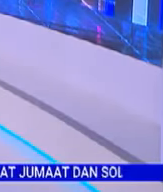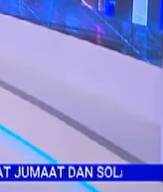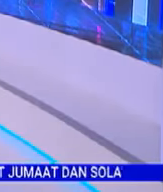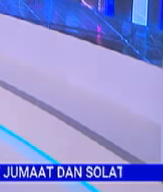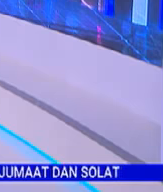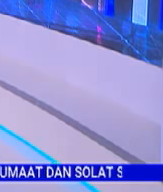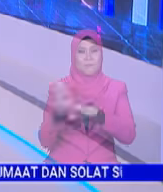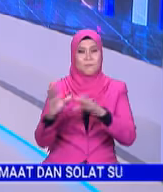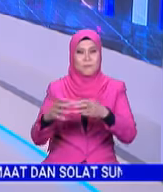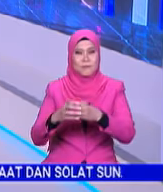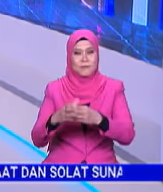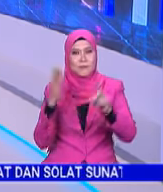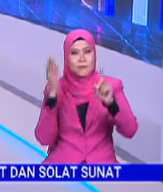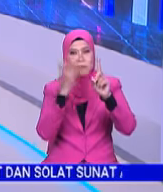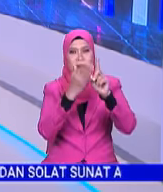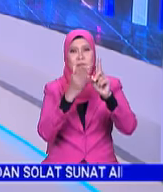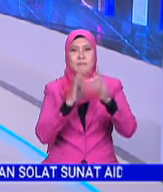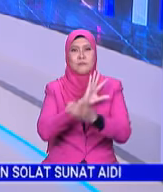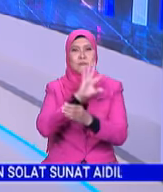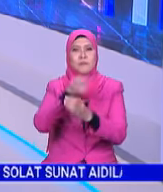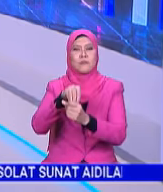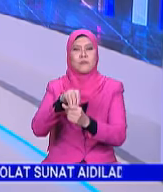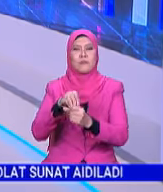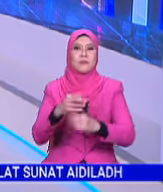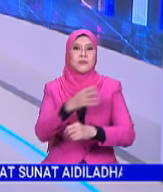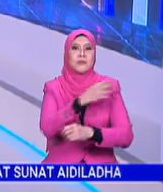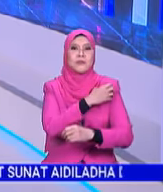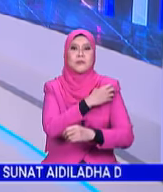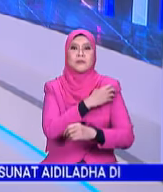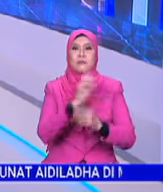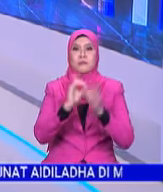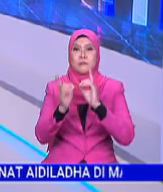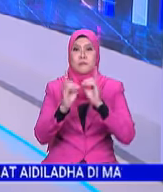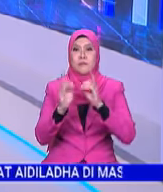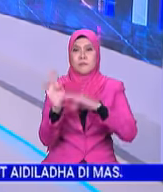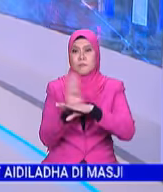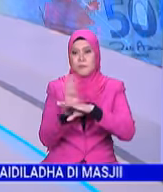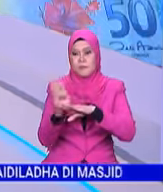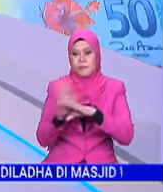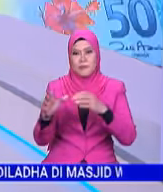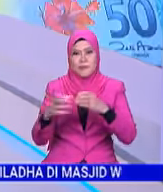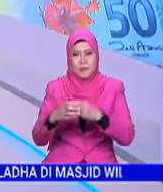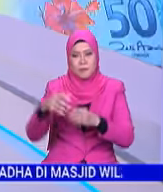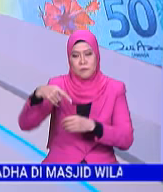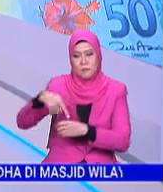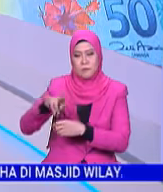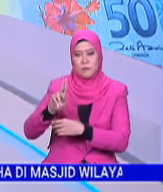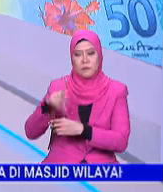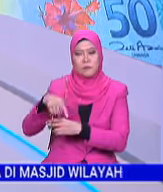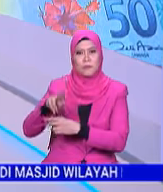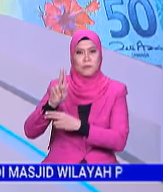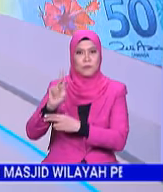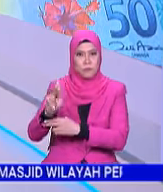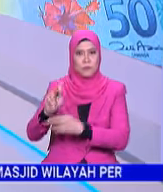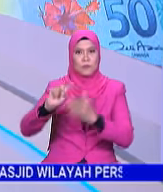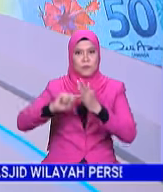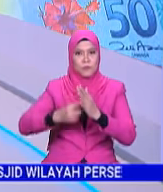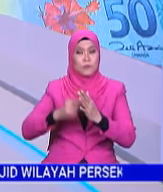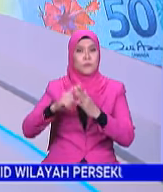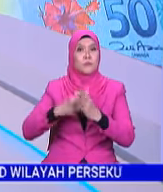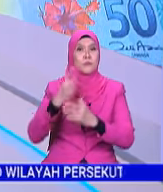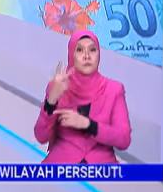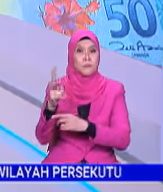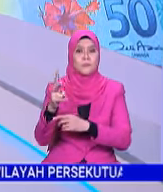Usahawan mikro disasar sertai program pemerkasaan pendigitalan usahawan kecil pupuk menjelang Disember ini.